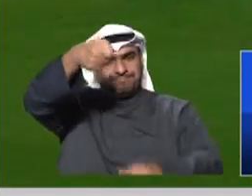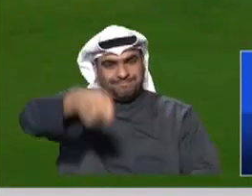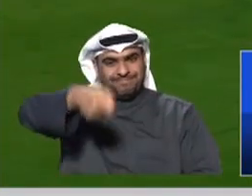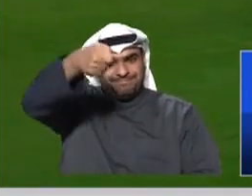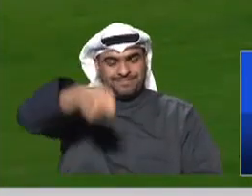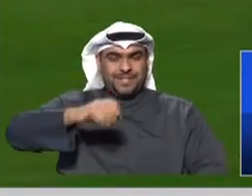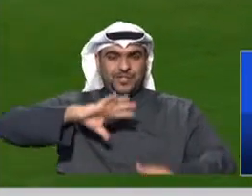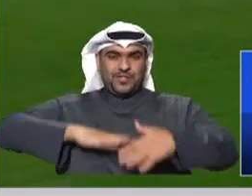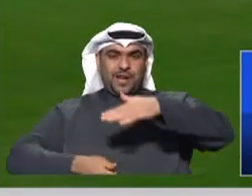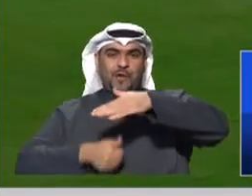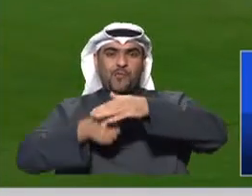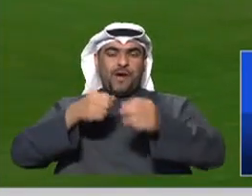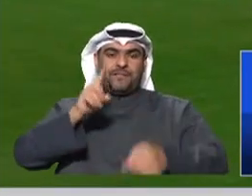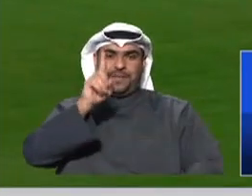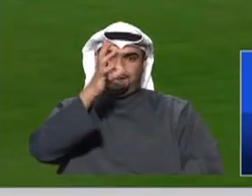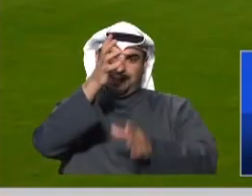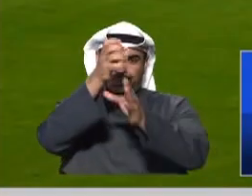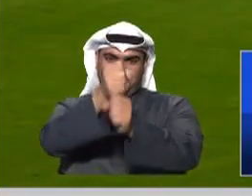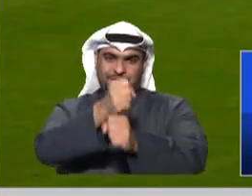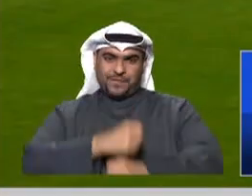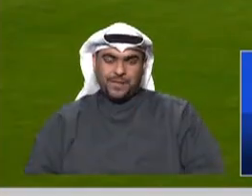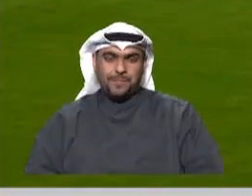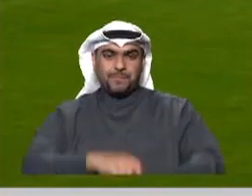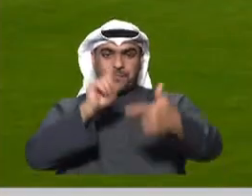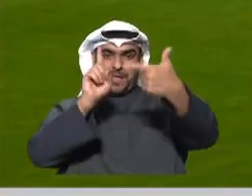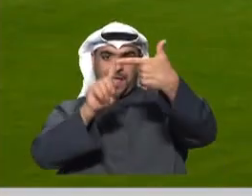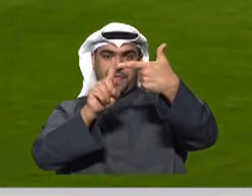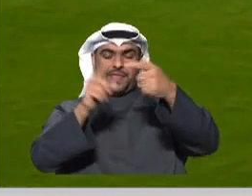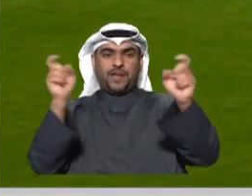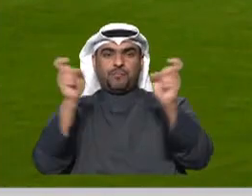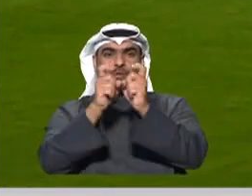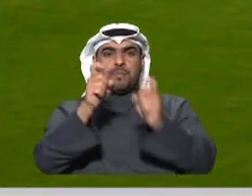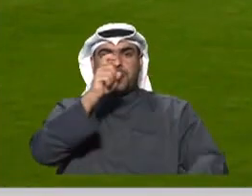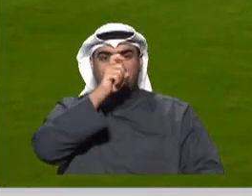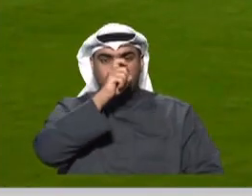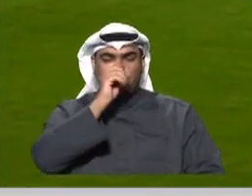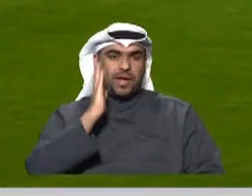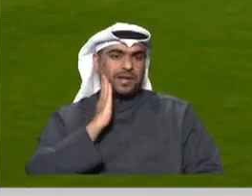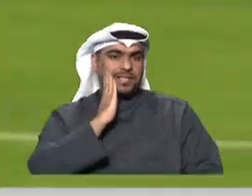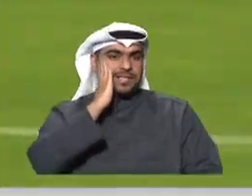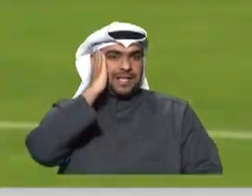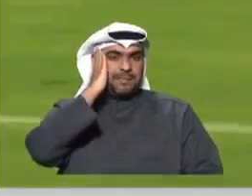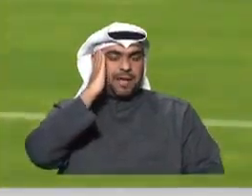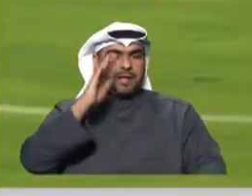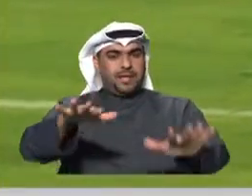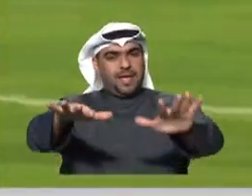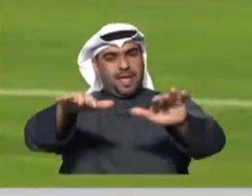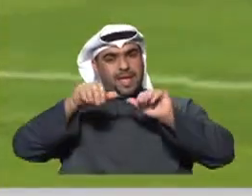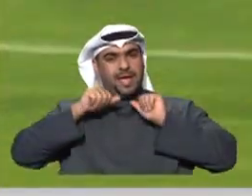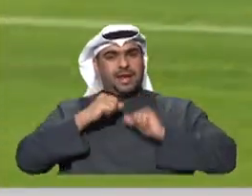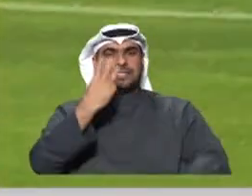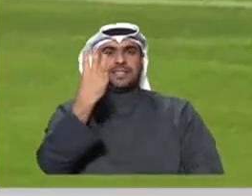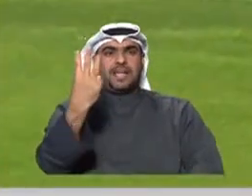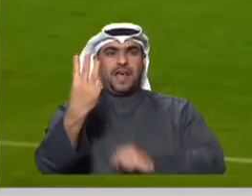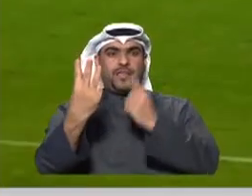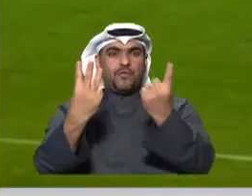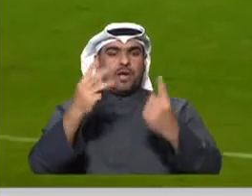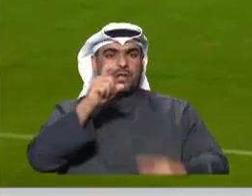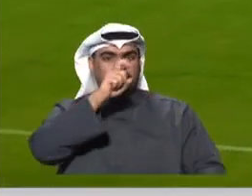آخر كان الفوز حليفا لفريق برقان في مواجهته أمام السلبيخات التي انتهت بنتيجة 3 أهداف